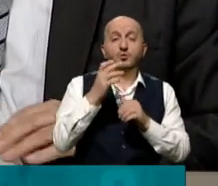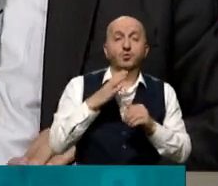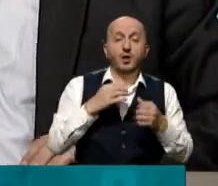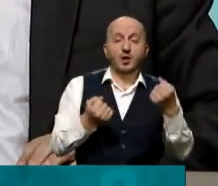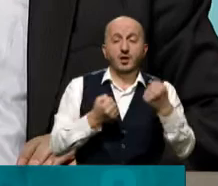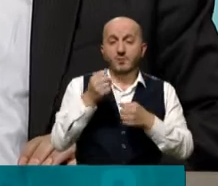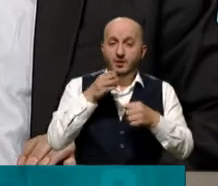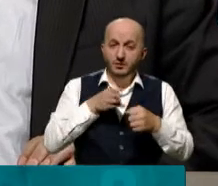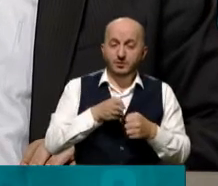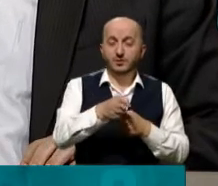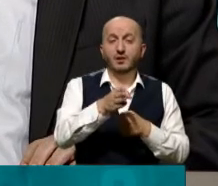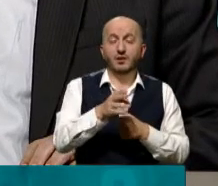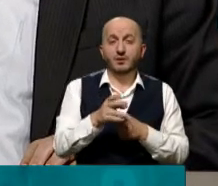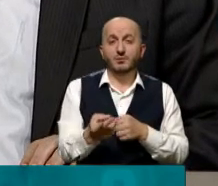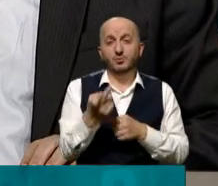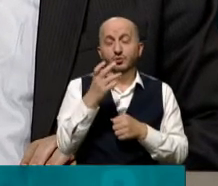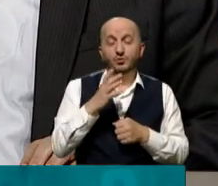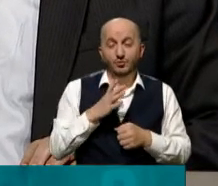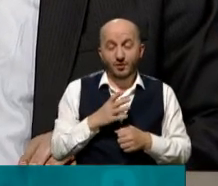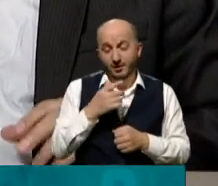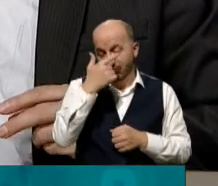var. Bu belki